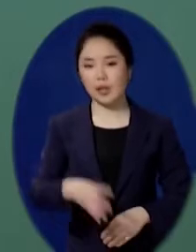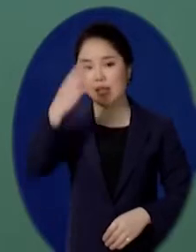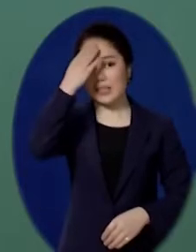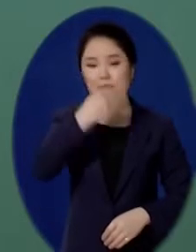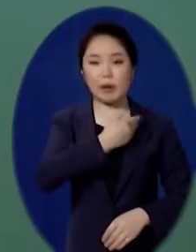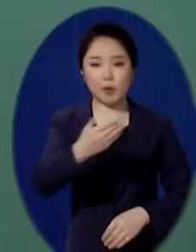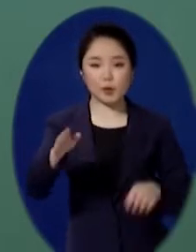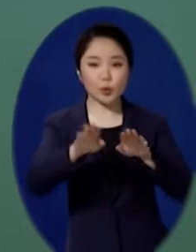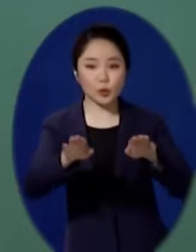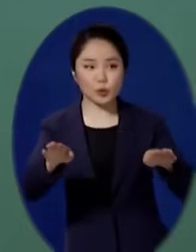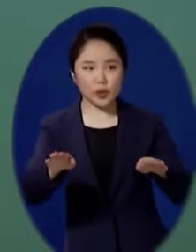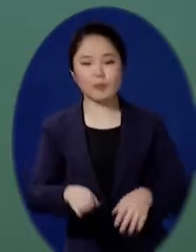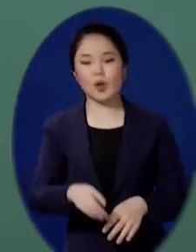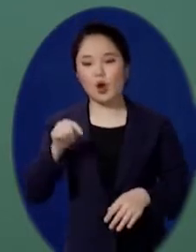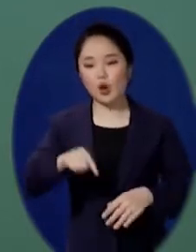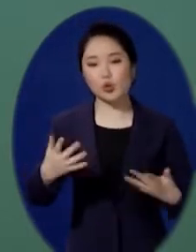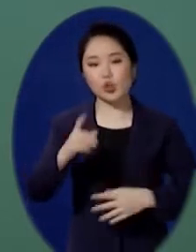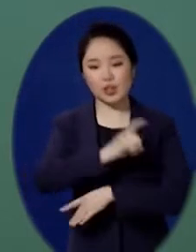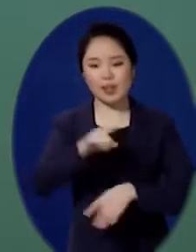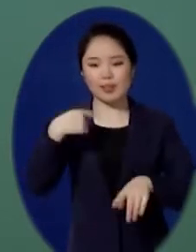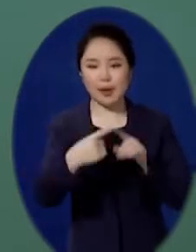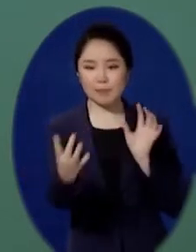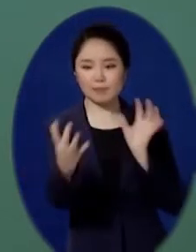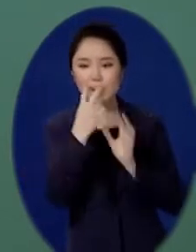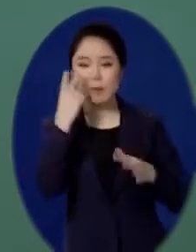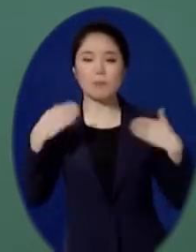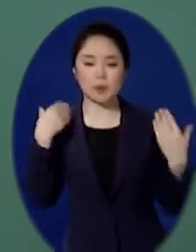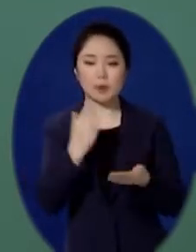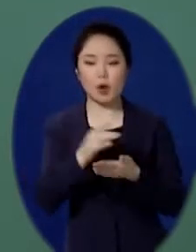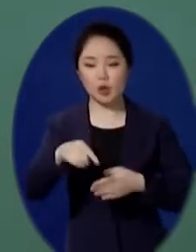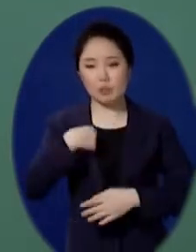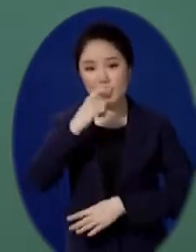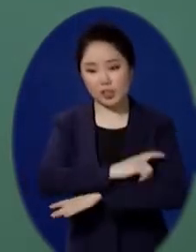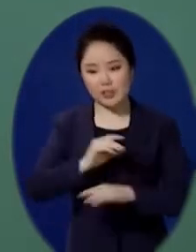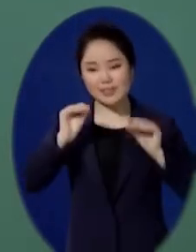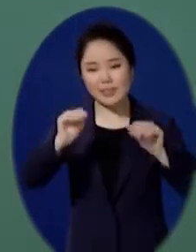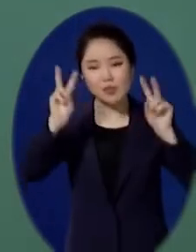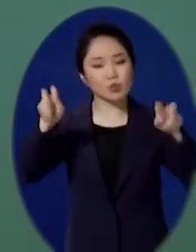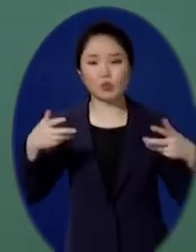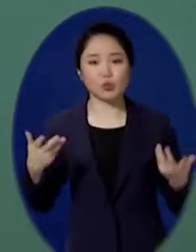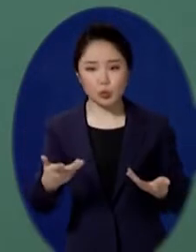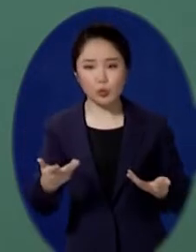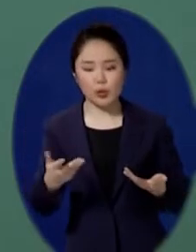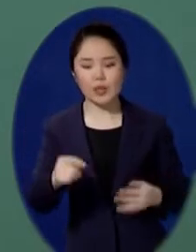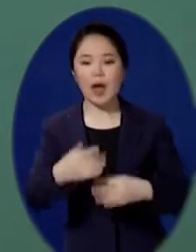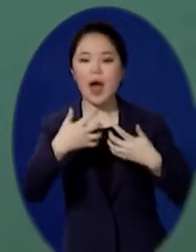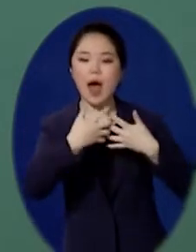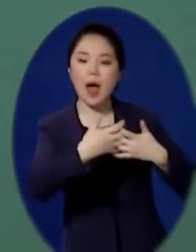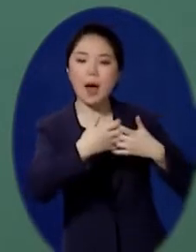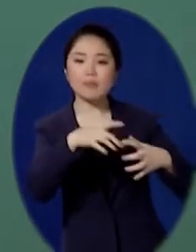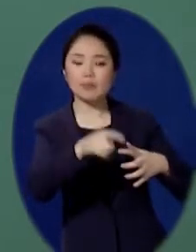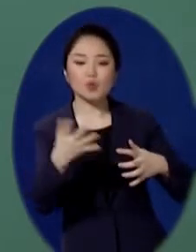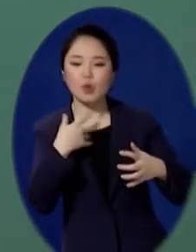Сайн байцгаана уу хүүхдүүд ээ. Хүүхдүүд та бүхэн тэгээ дахин уулзч байгаадаа баяртай байна. Өнөөдрийнх нь багшийн хичээлийн сэдэв амтны